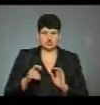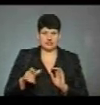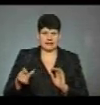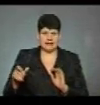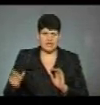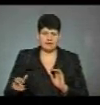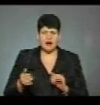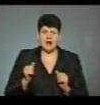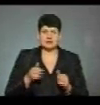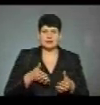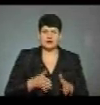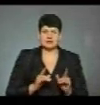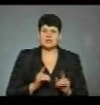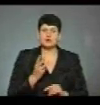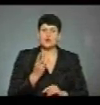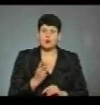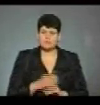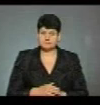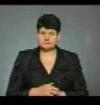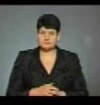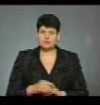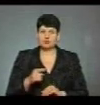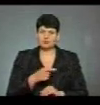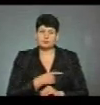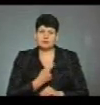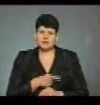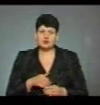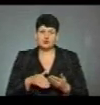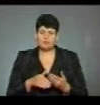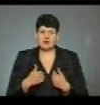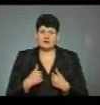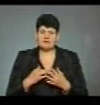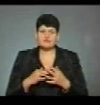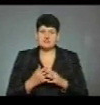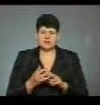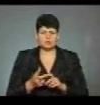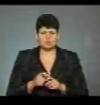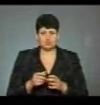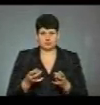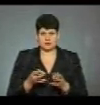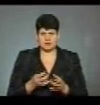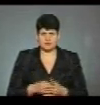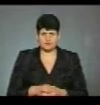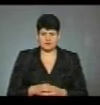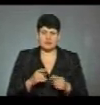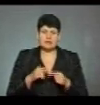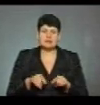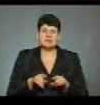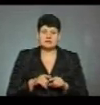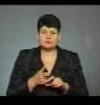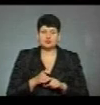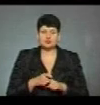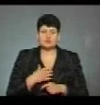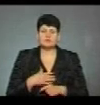а народилося тільки троє. Тому медична допомога нам в селі надзвичайно потрібна. Так само